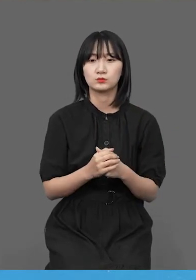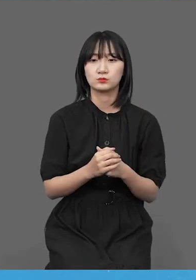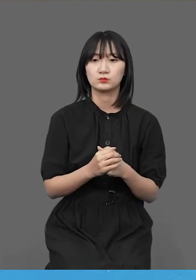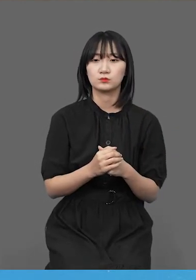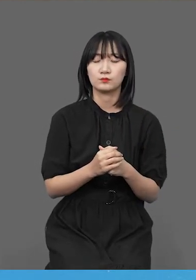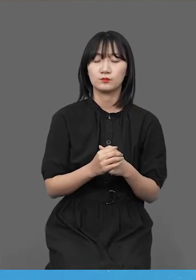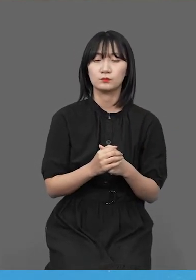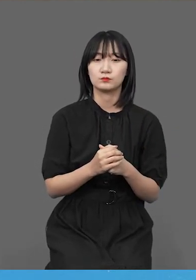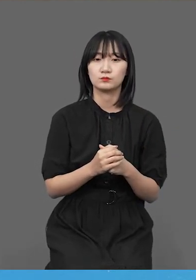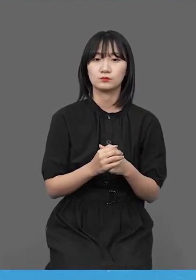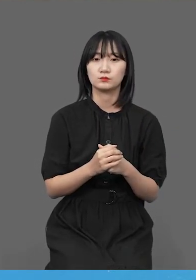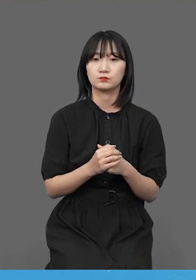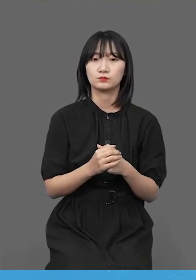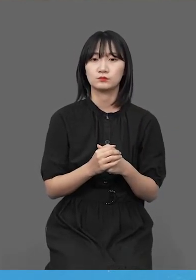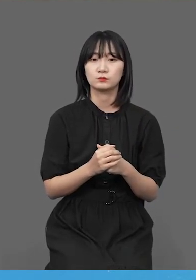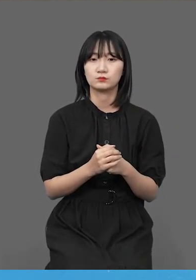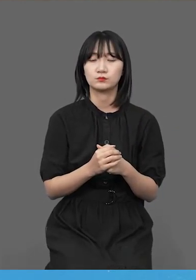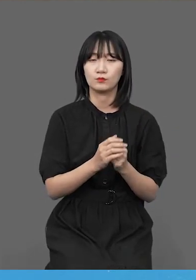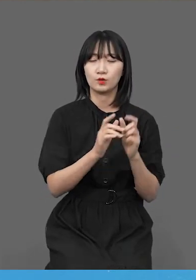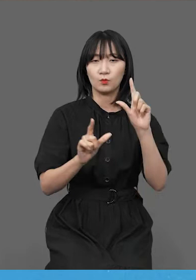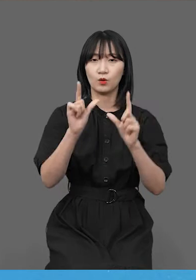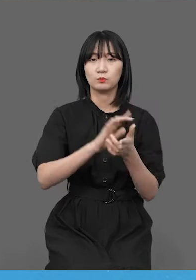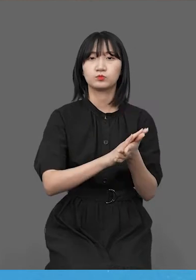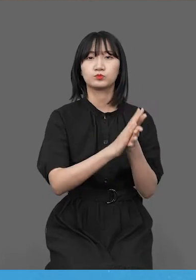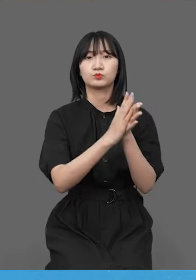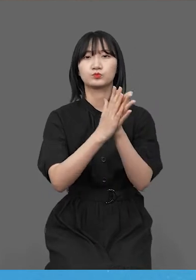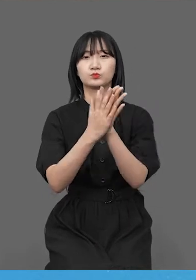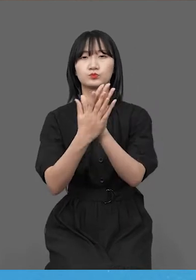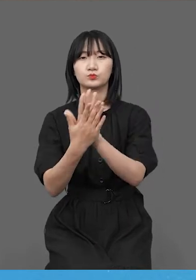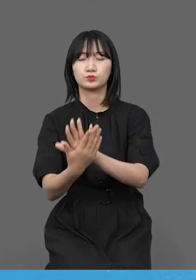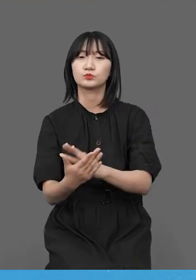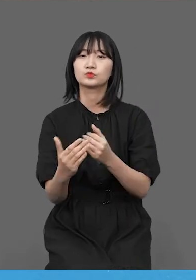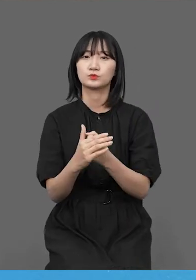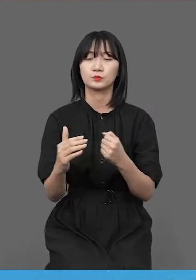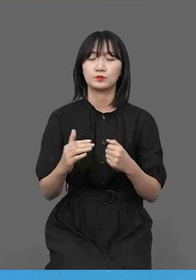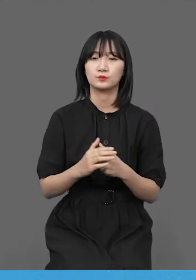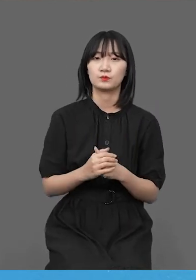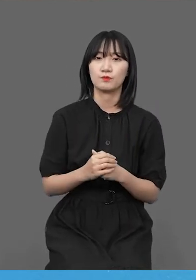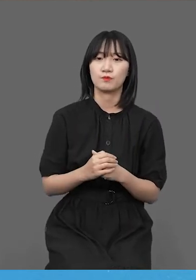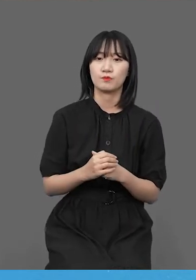그려놨고 이게 점점 발달해가면서 좀 모양이 바뀌어가지고 각자